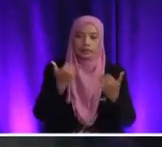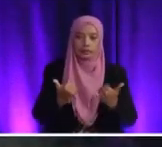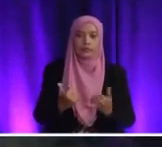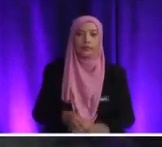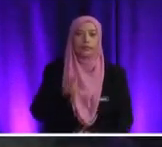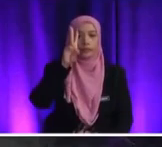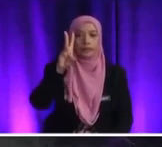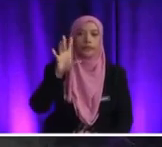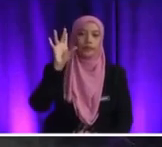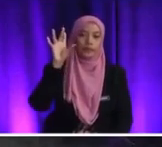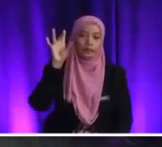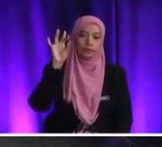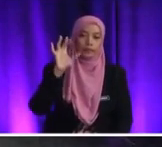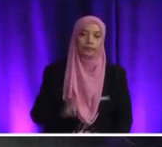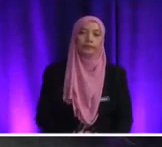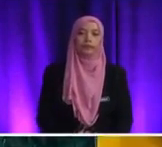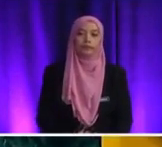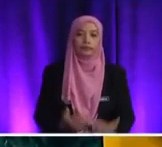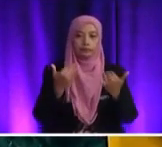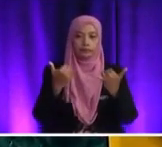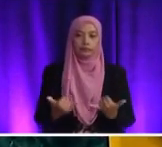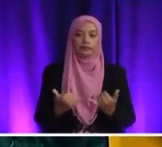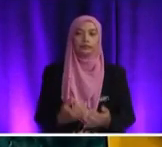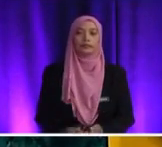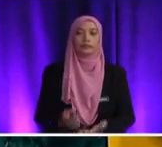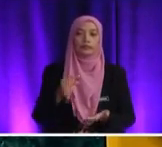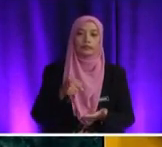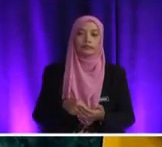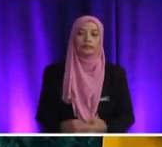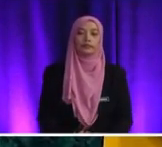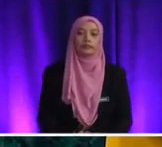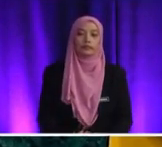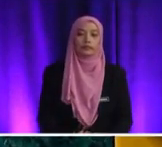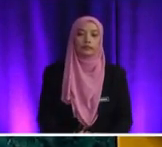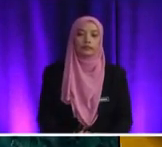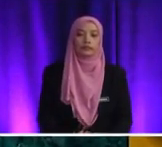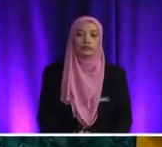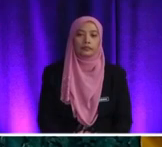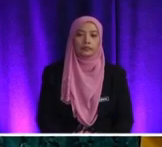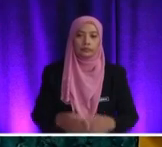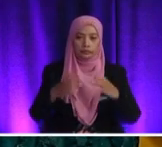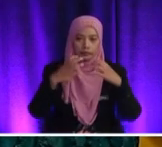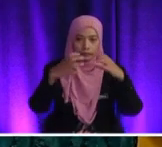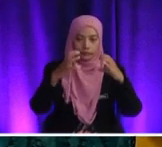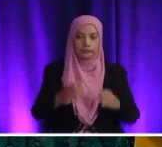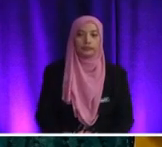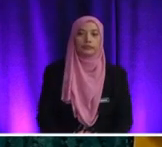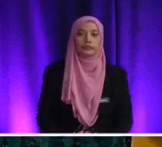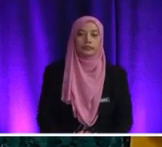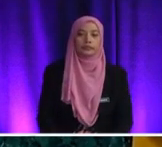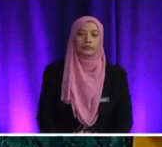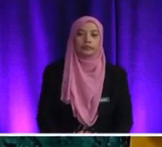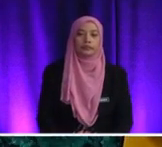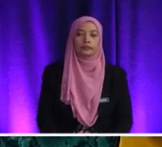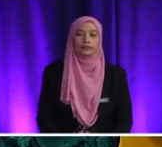amanah Iya sekarang nih cepat sikit sikit biji bagi bintang Tottenham fisiknya bintang masih lagi